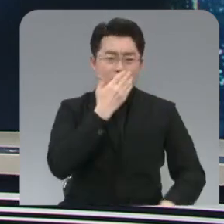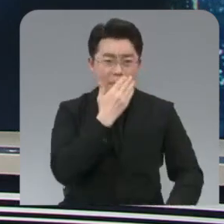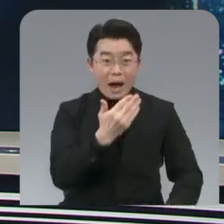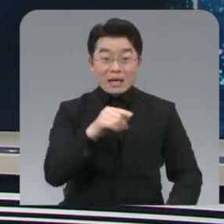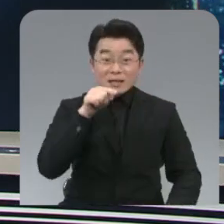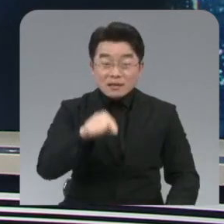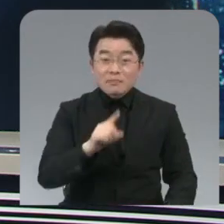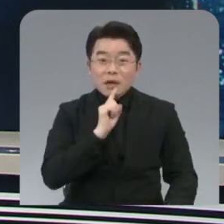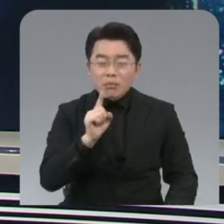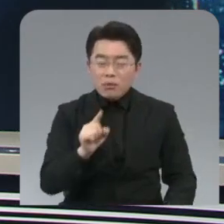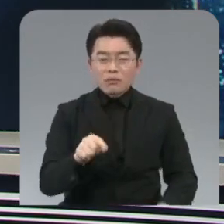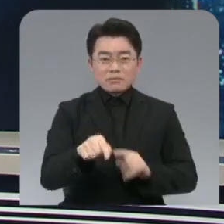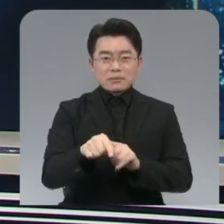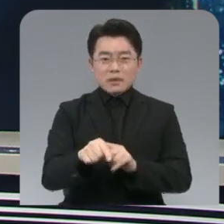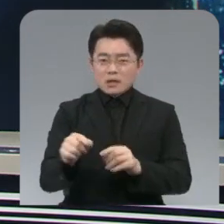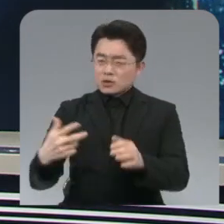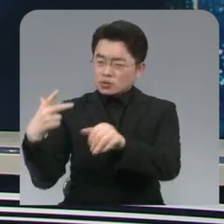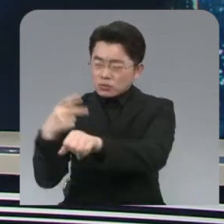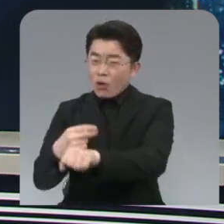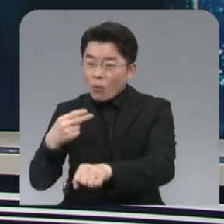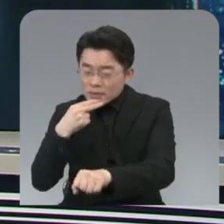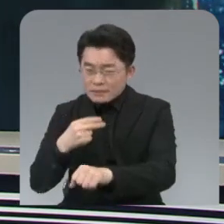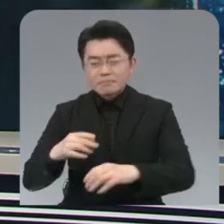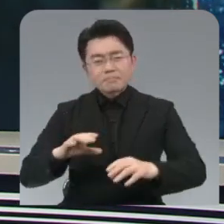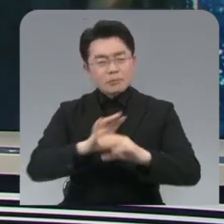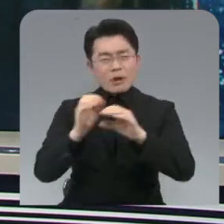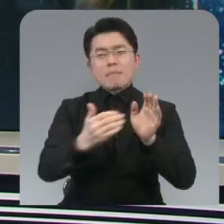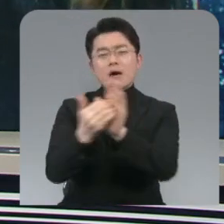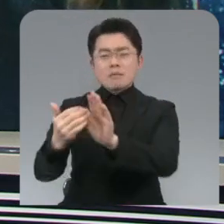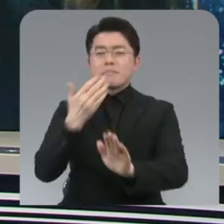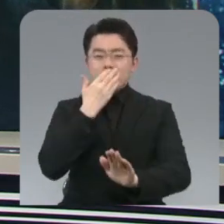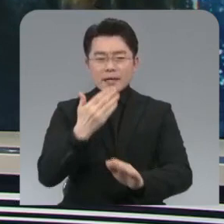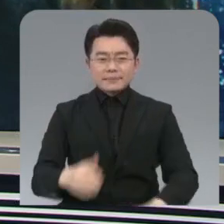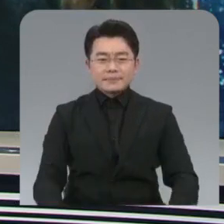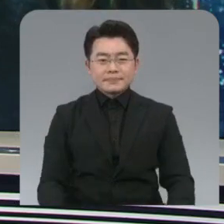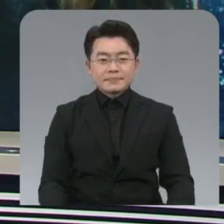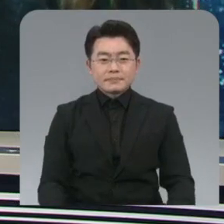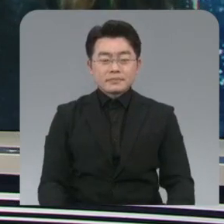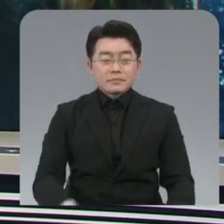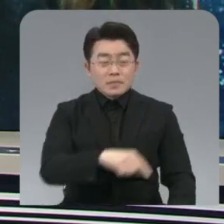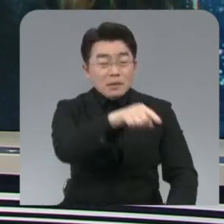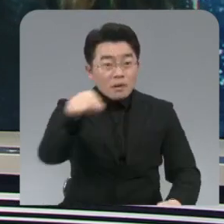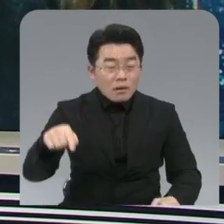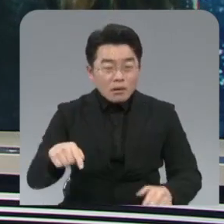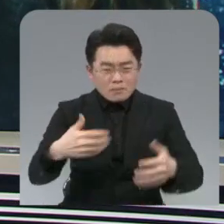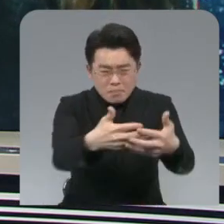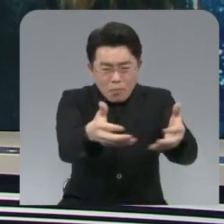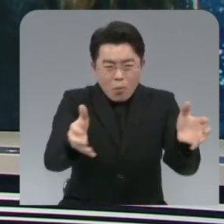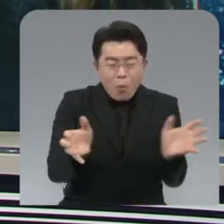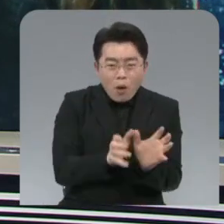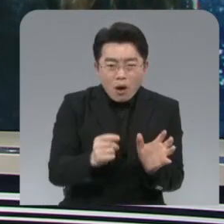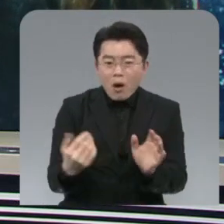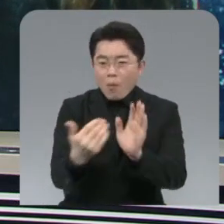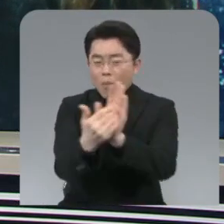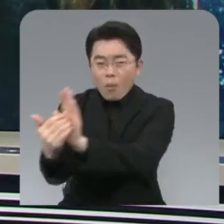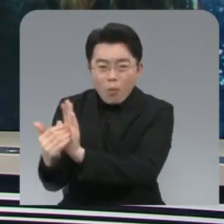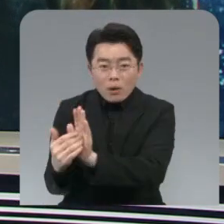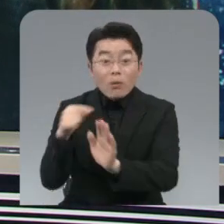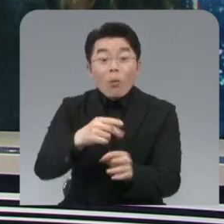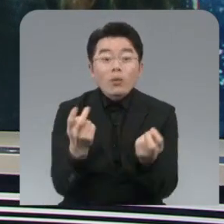집단 면역이라고 부릅니다. 그럼 얼마나 많은 사람이 항체를 보유해야 집단 면역 체계가